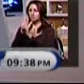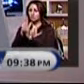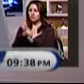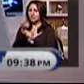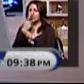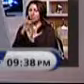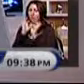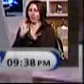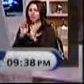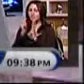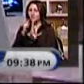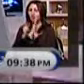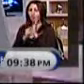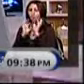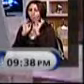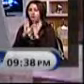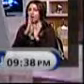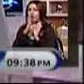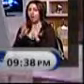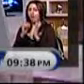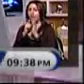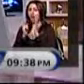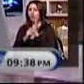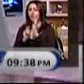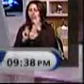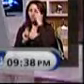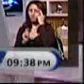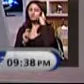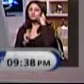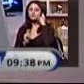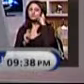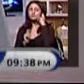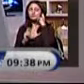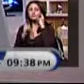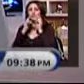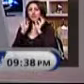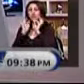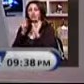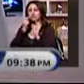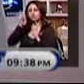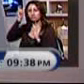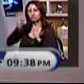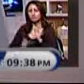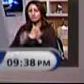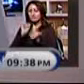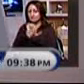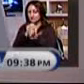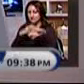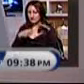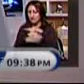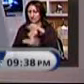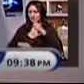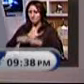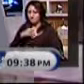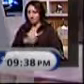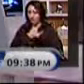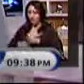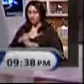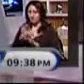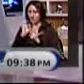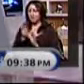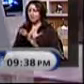حق قانوني. بغض النظر بقى اذا كان هو ضد الاخوان ولا مع الاخوان، لاي مواطن حتى اذا كان داخل السجن يعني.